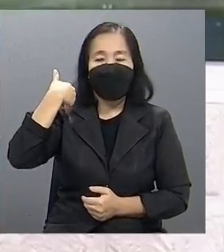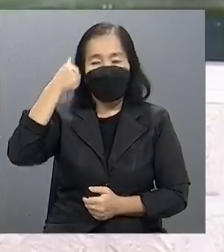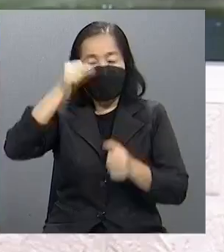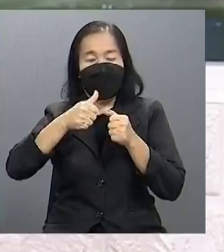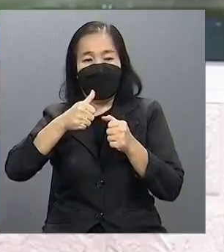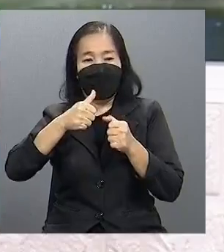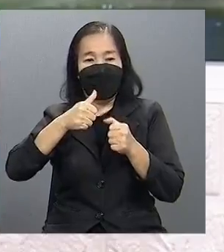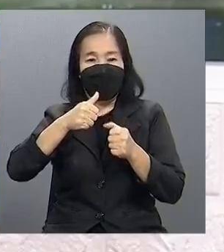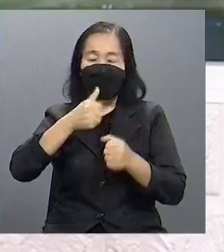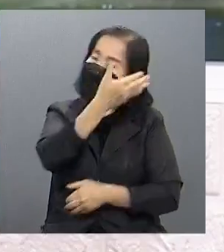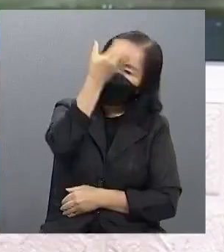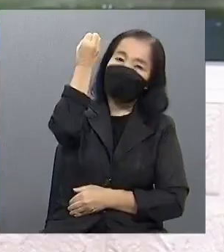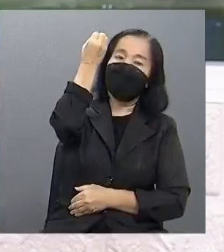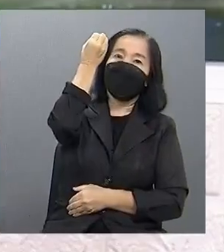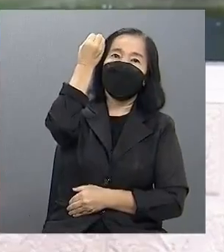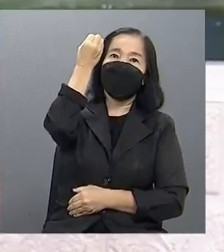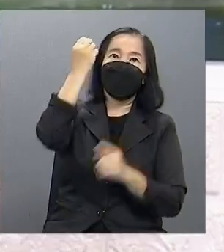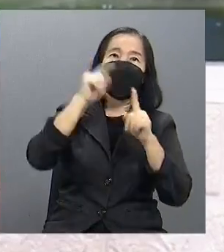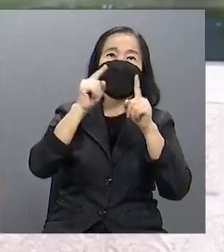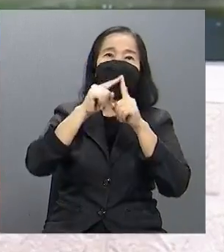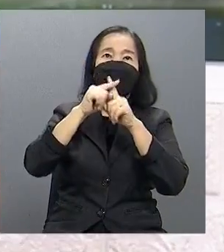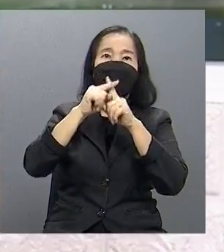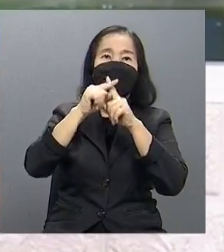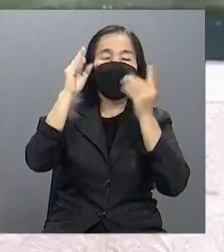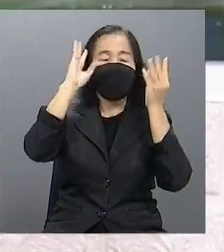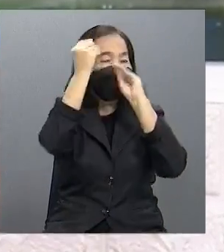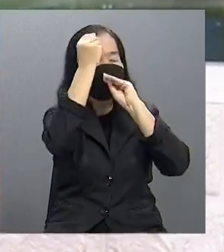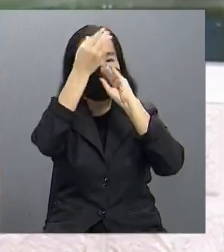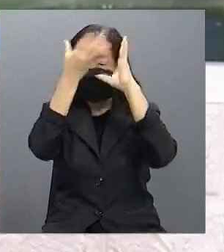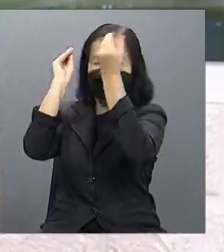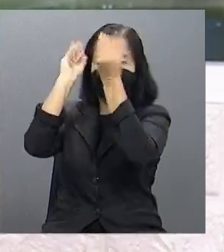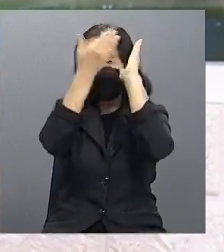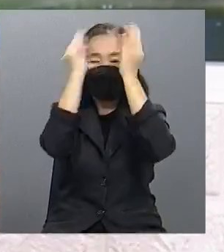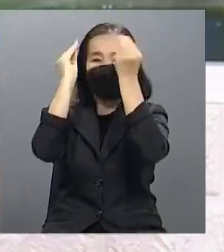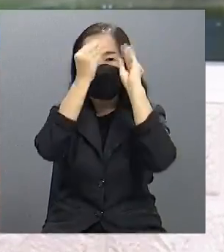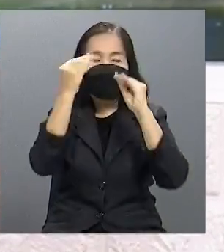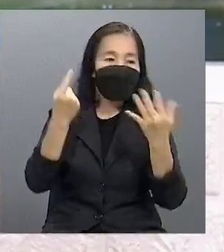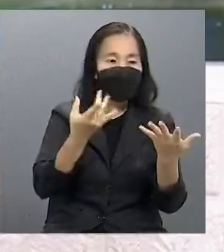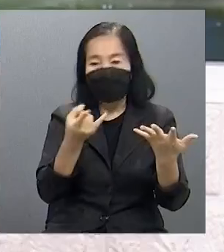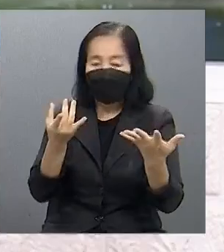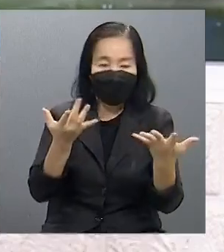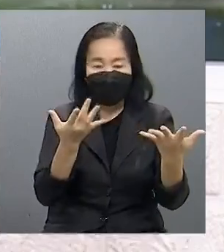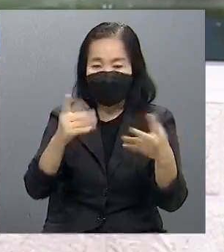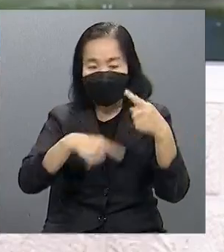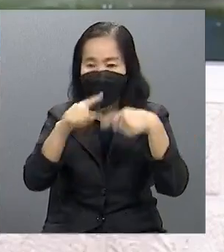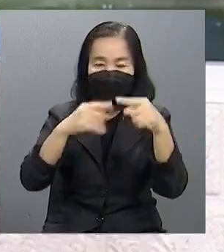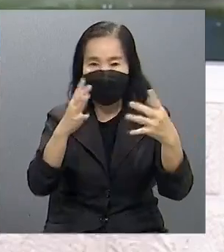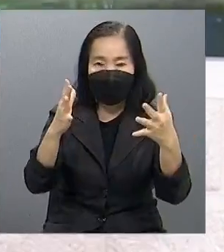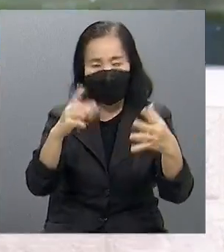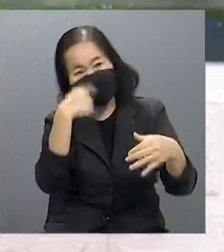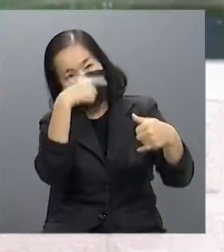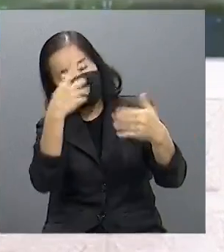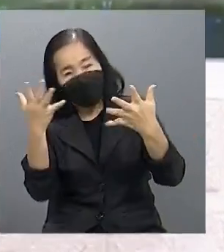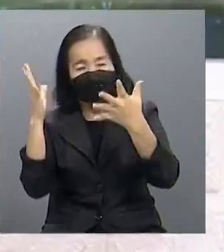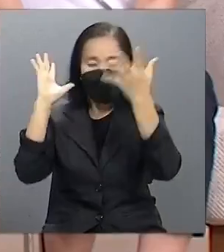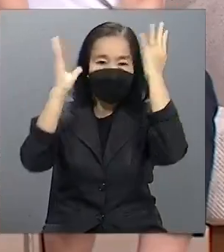ะแบบปึ้งเหมือนกับสวิตช์มันดับเนี้ยแล้วเราก็อะไรจะทำอะไรจะไปไหนคนนี้เป็นใครหรืออะไรมัน